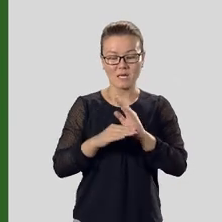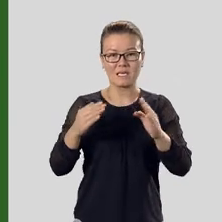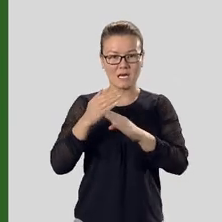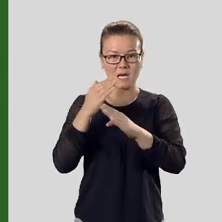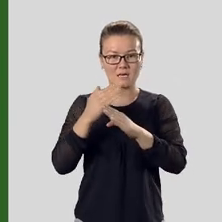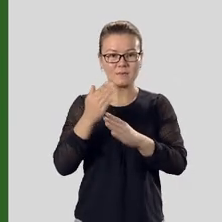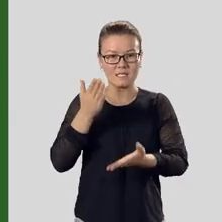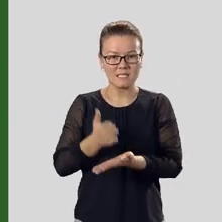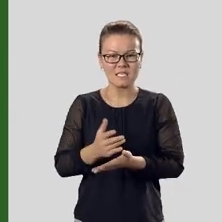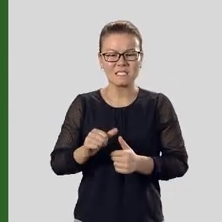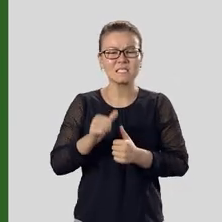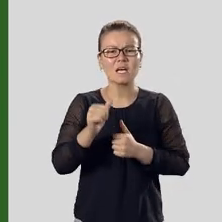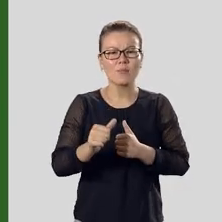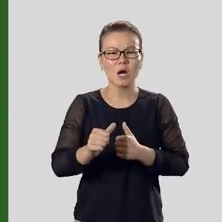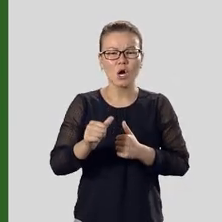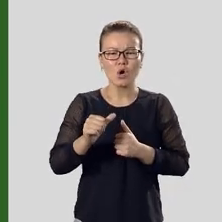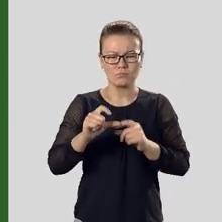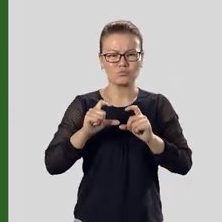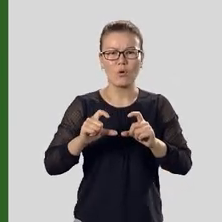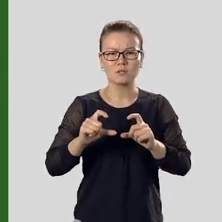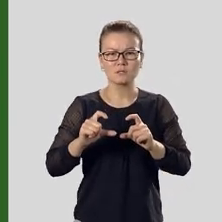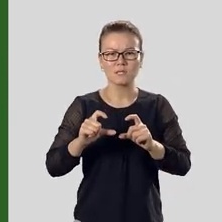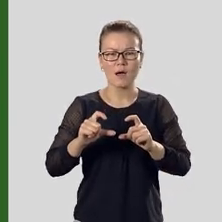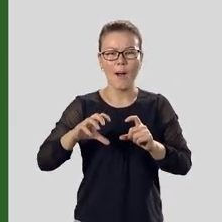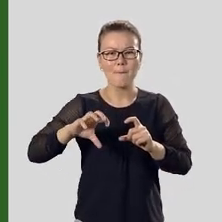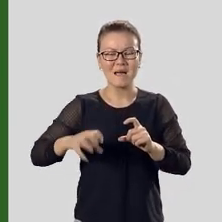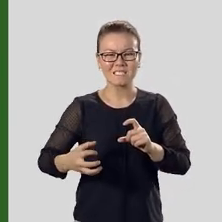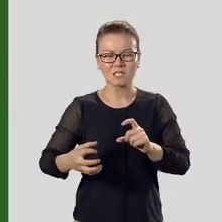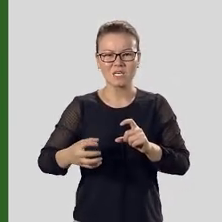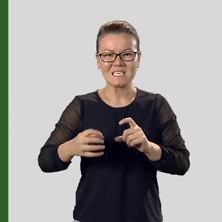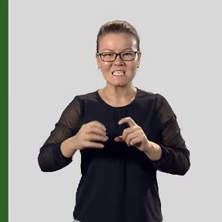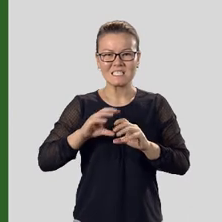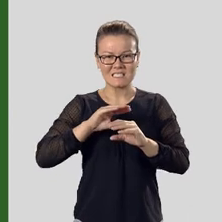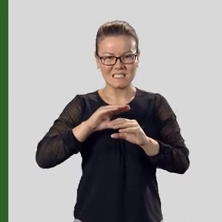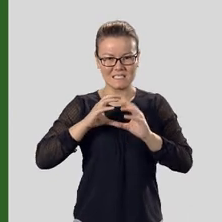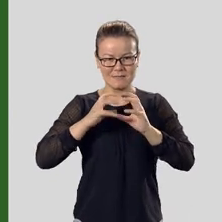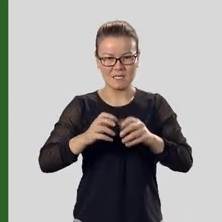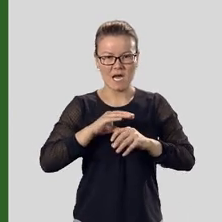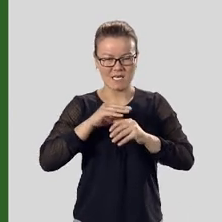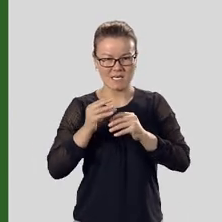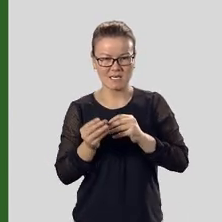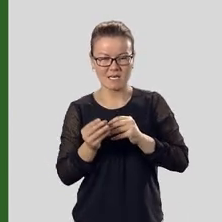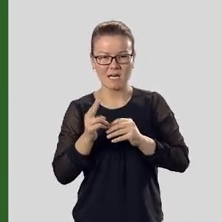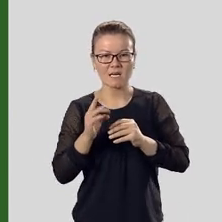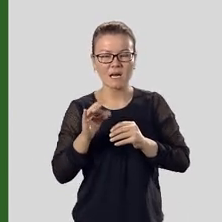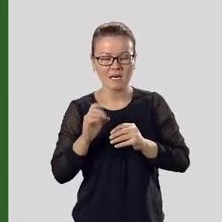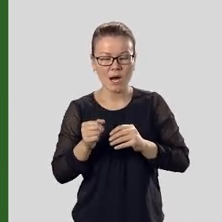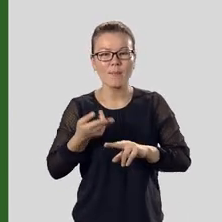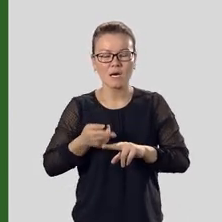помните, залегает самая толстая материковая земная кора.